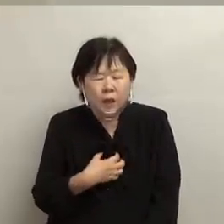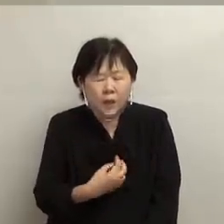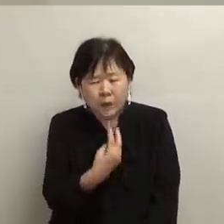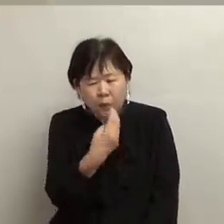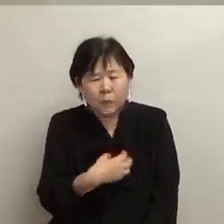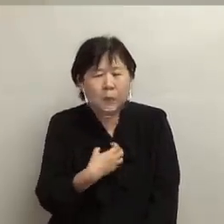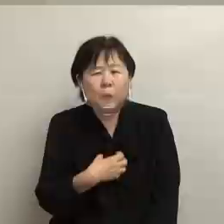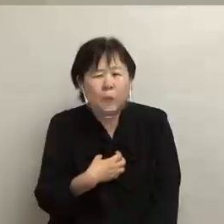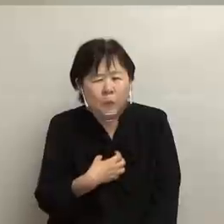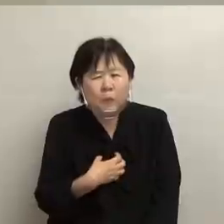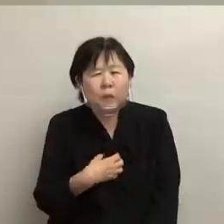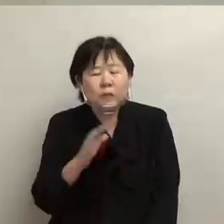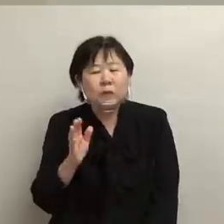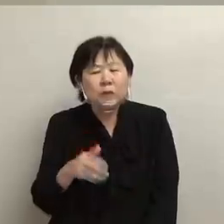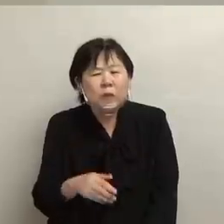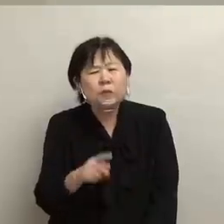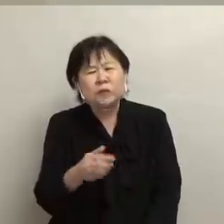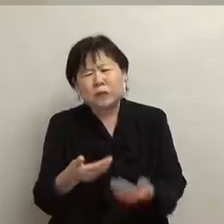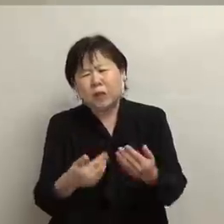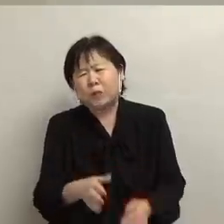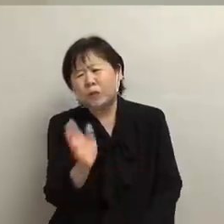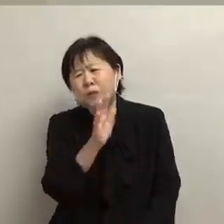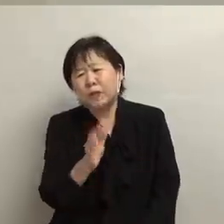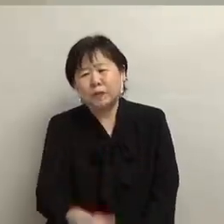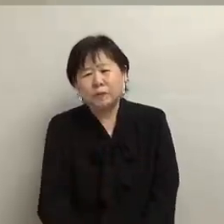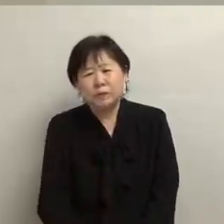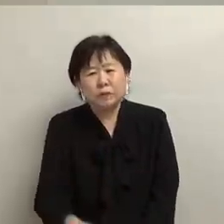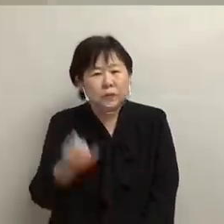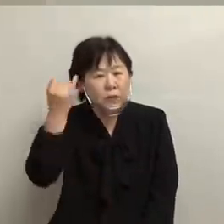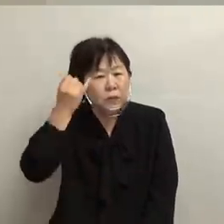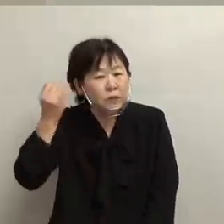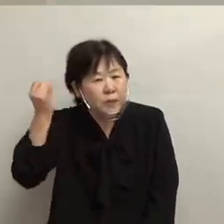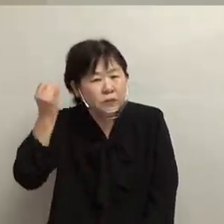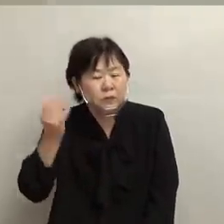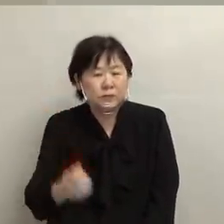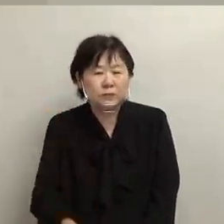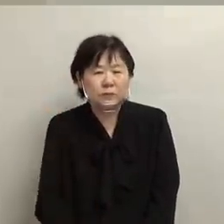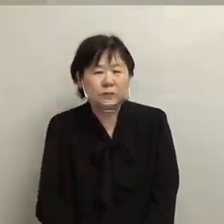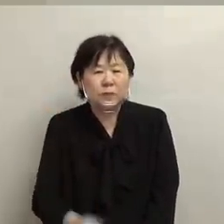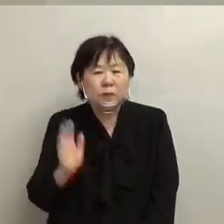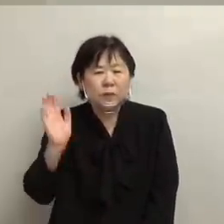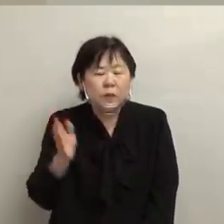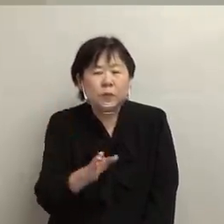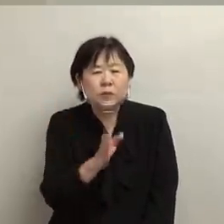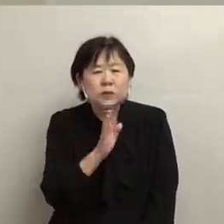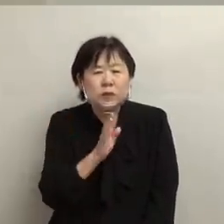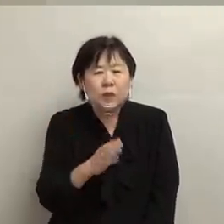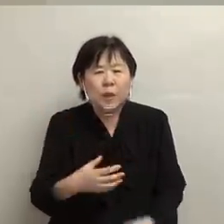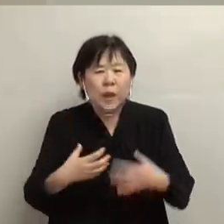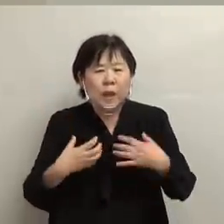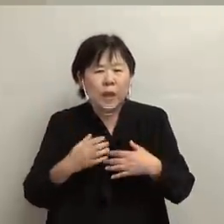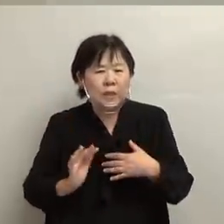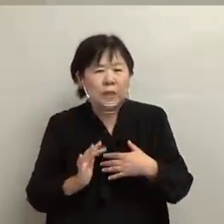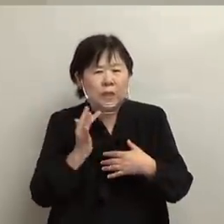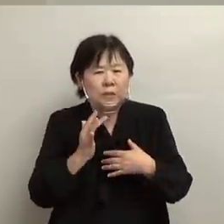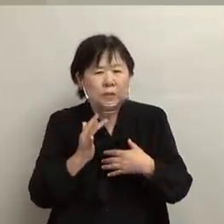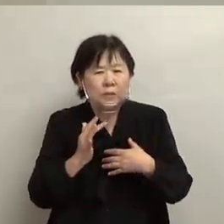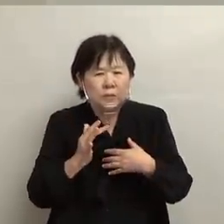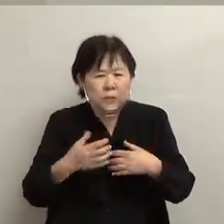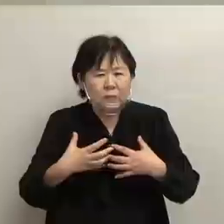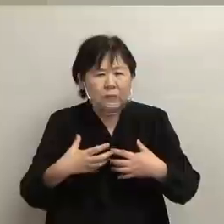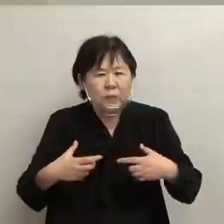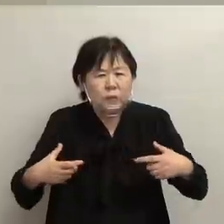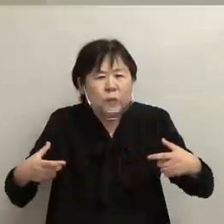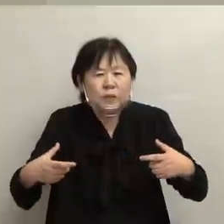て重い症状じゃないんじゃないかとかこうしたイメージをお持ちだと思いますしかし実際にはですね肺炎が広がっている